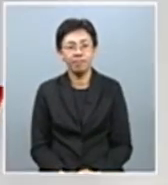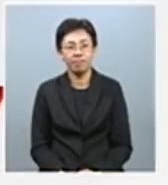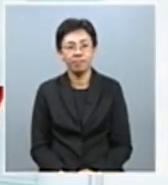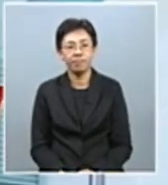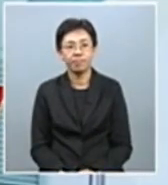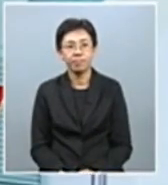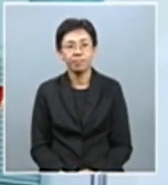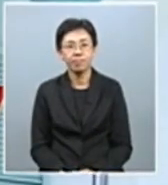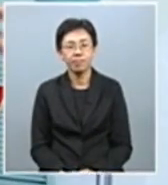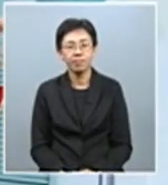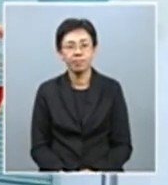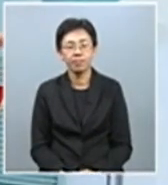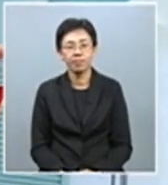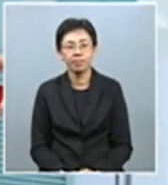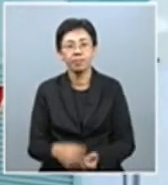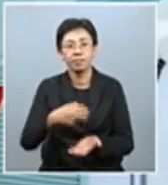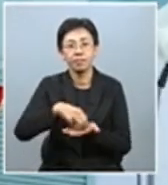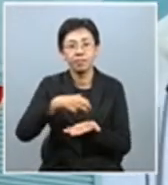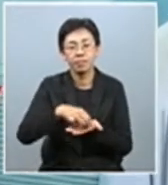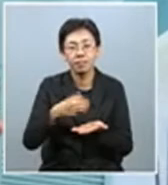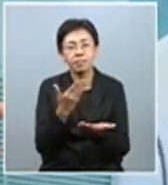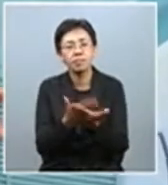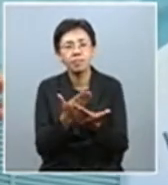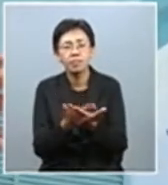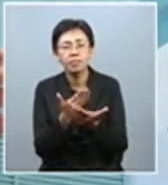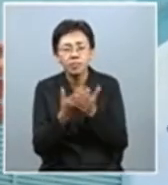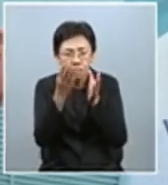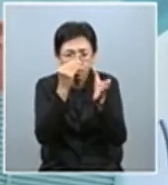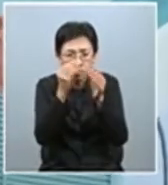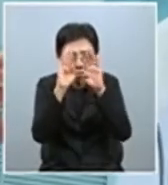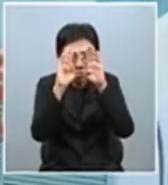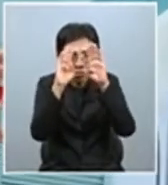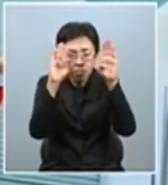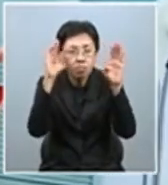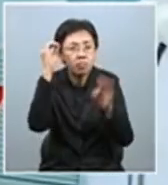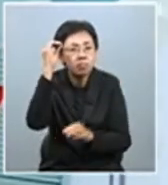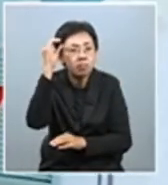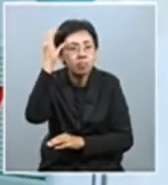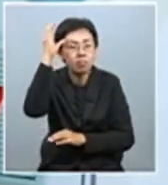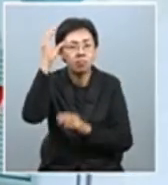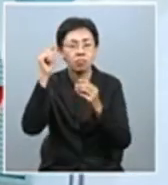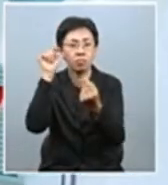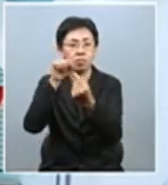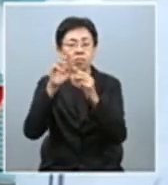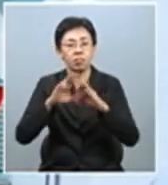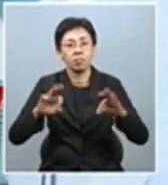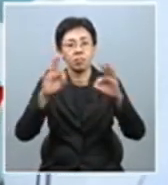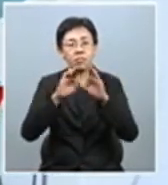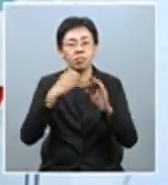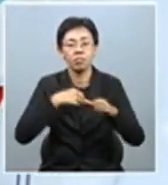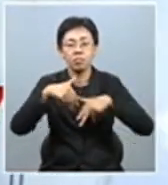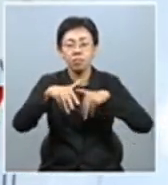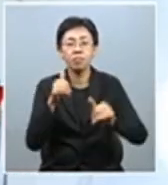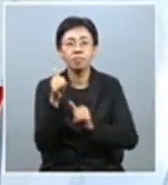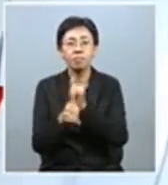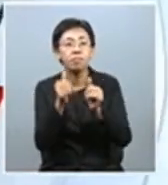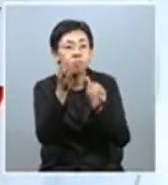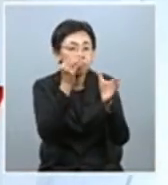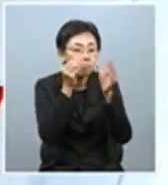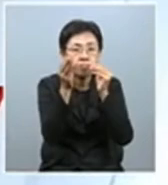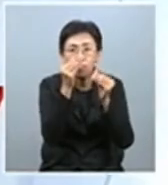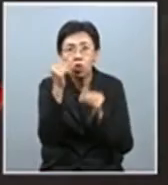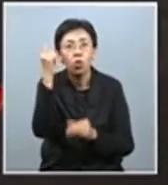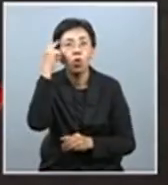เล่าเรื่องของความรู้ทางการเงินนะคะซึ่งมีเป้าหมายสำคัญก็คืออยากให้ประชาชนนะคะมีความต